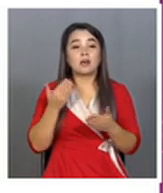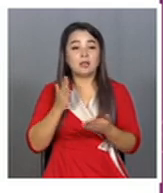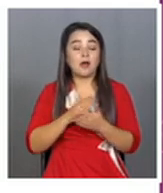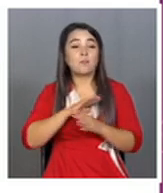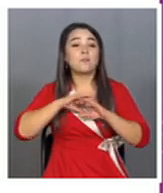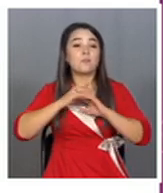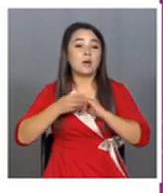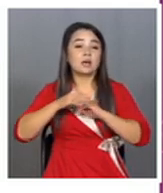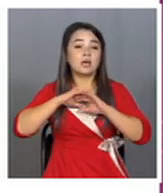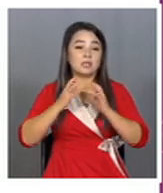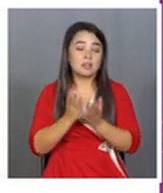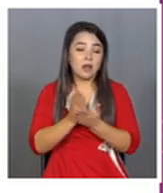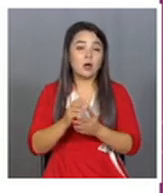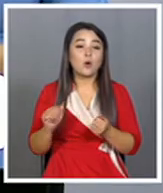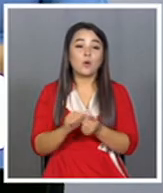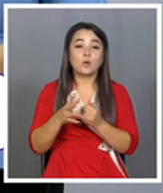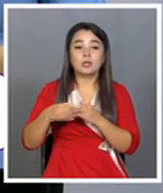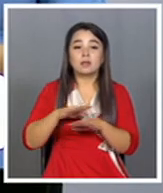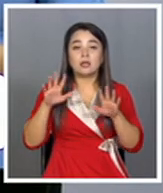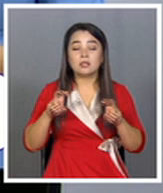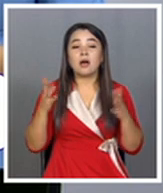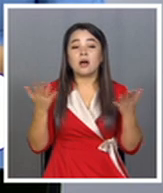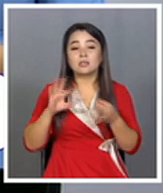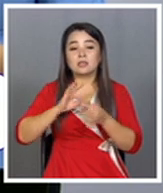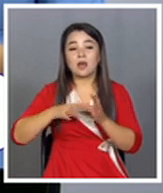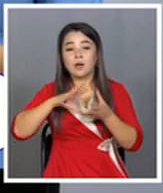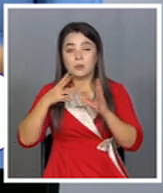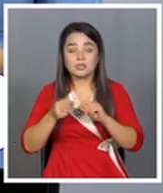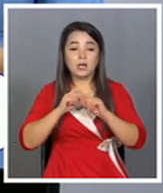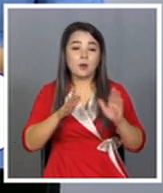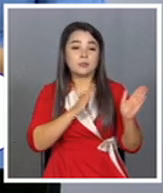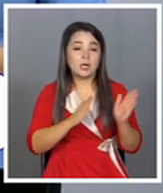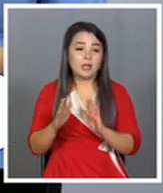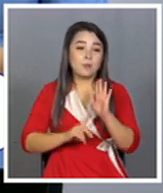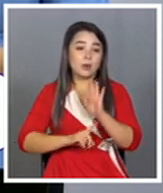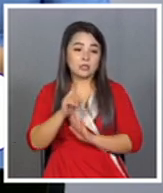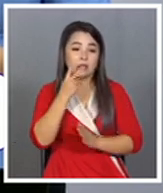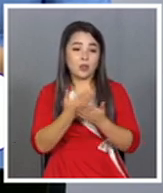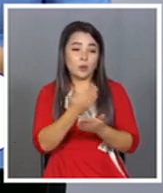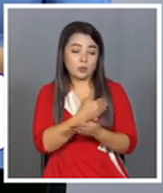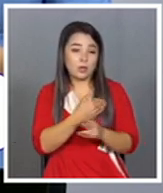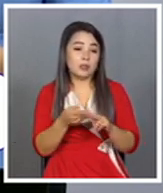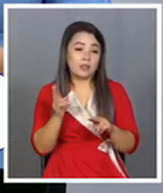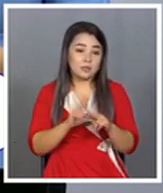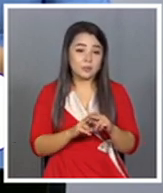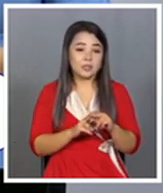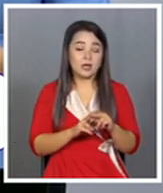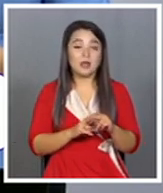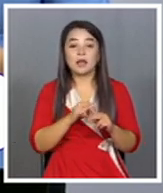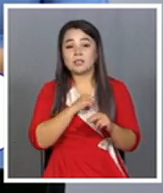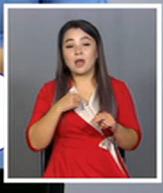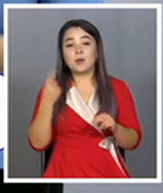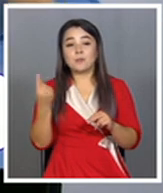материк болған, қандай құрлық болған, сол туралы сабақты ретімен бастасақ. Сонымен